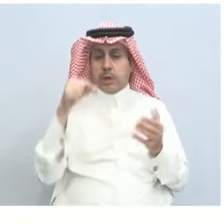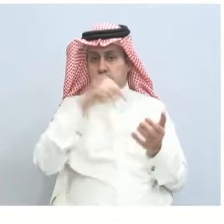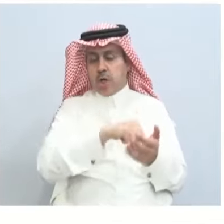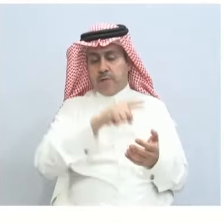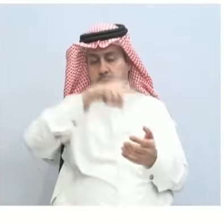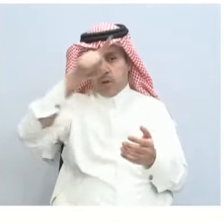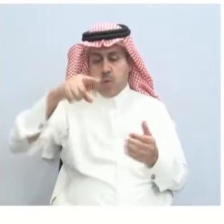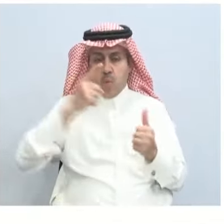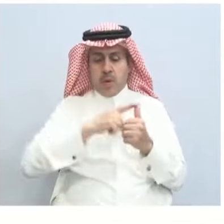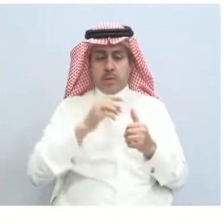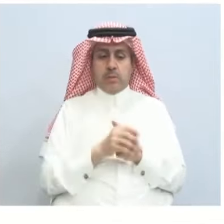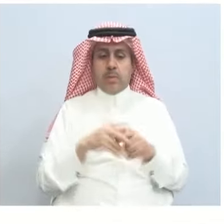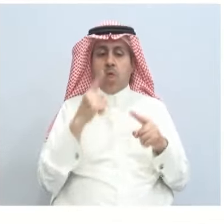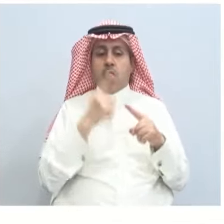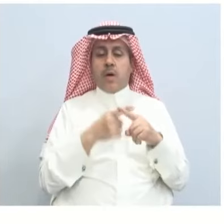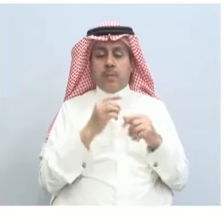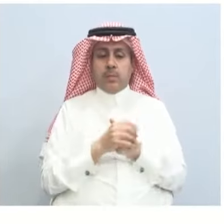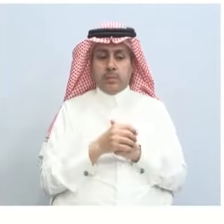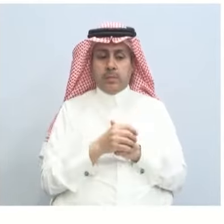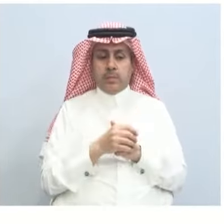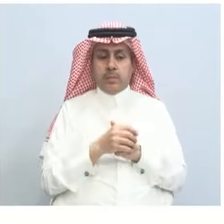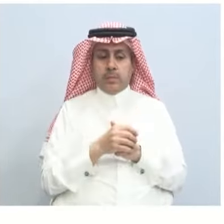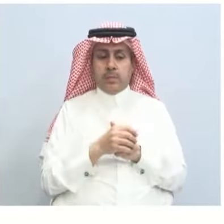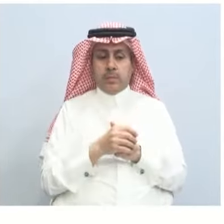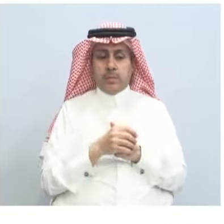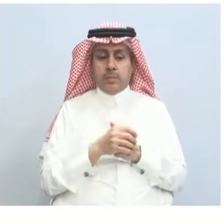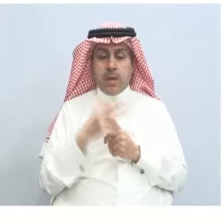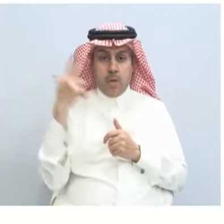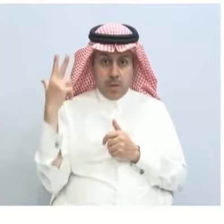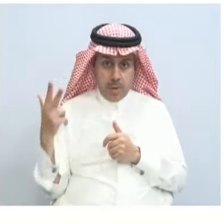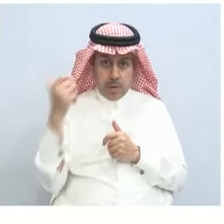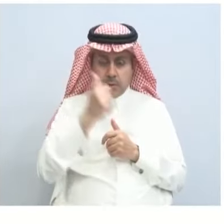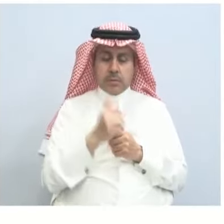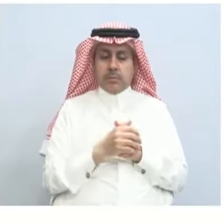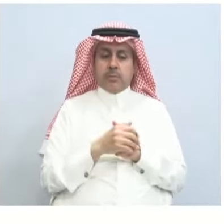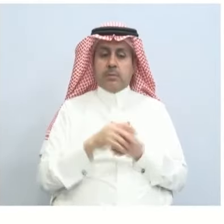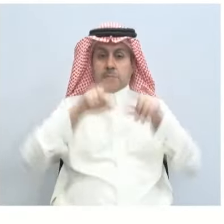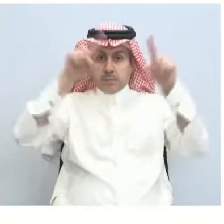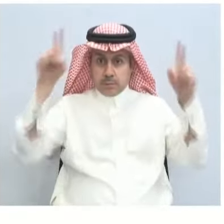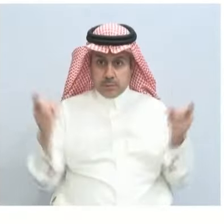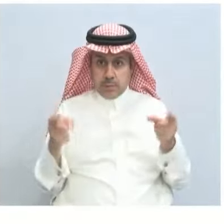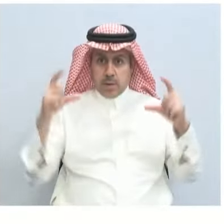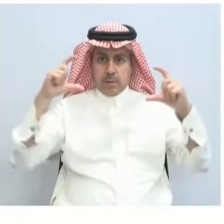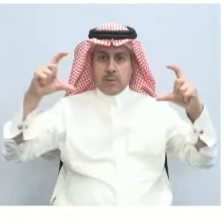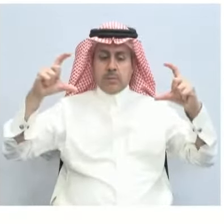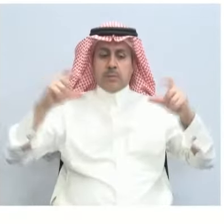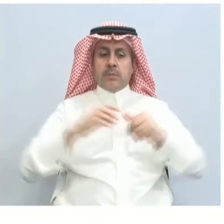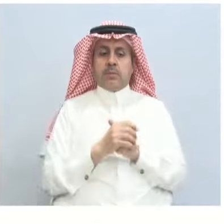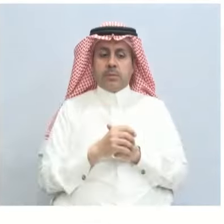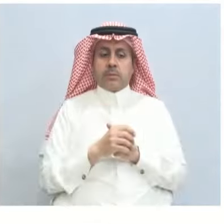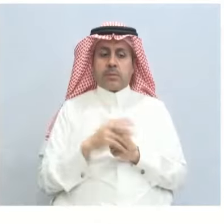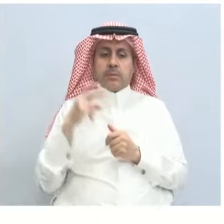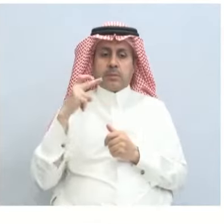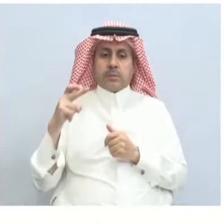واحد لان بينهم عمليه ضرب ما في مشكله 68 وتقفل القوس بهذا الشكل وبالتالي الجواب